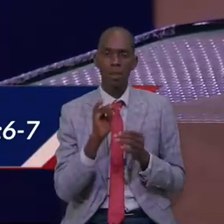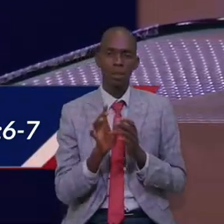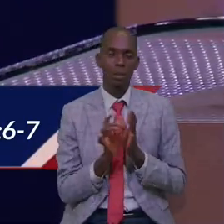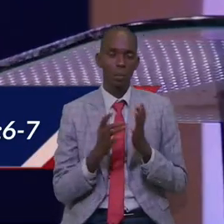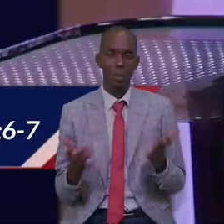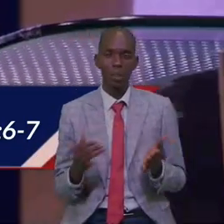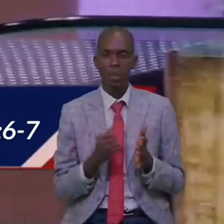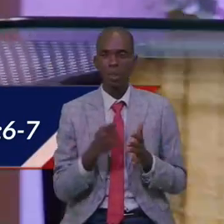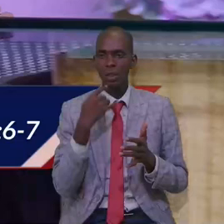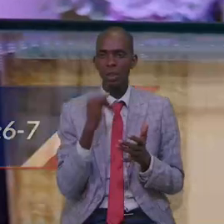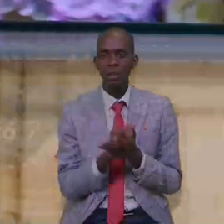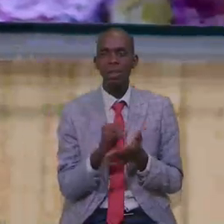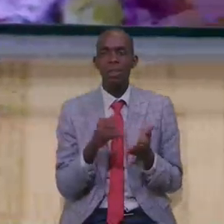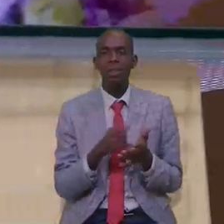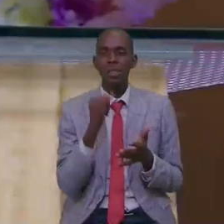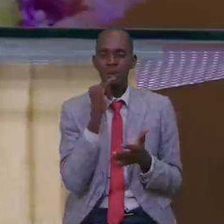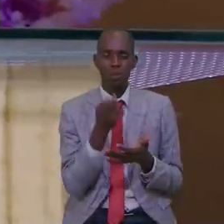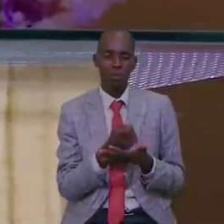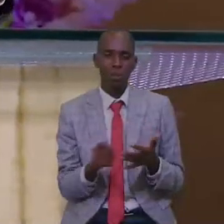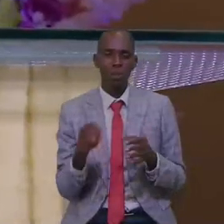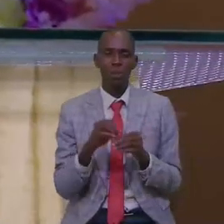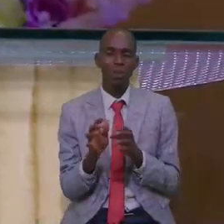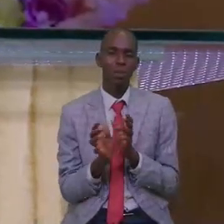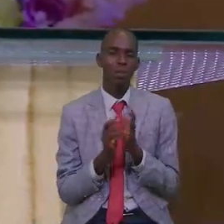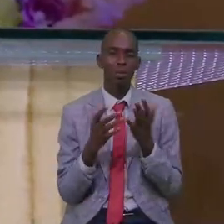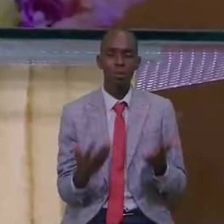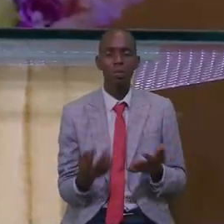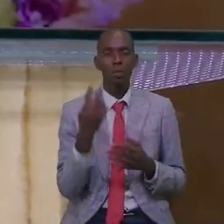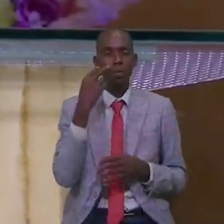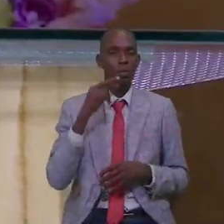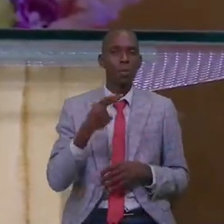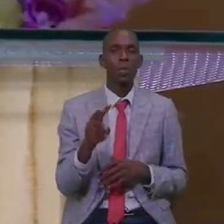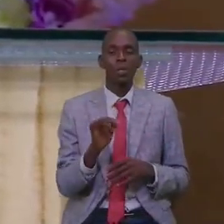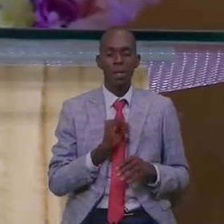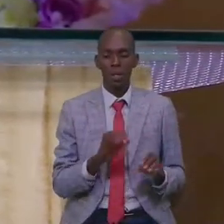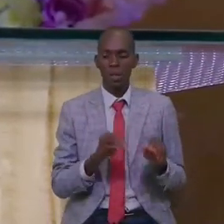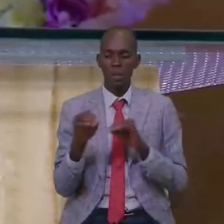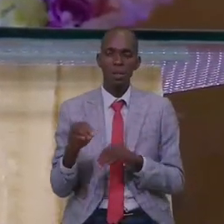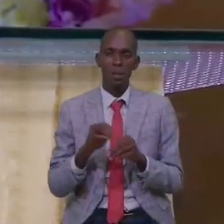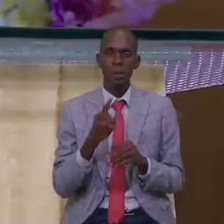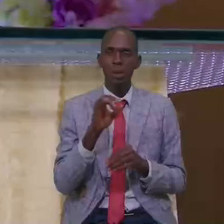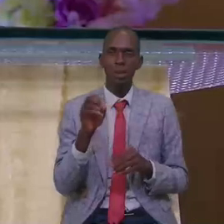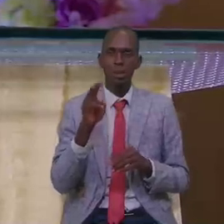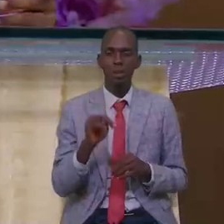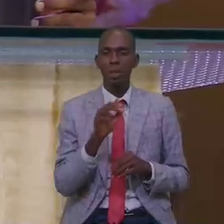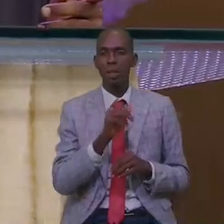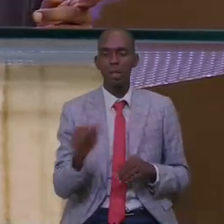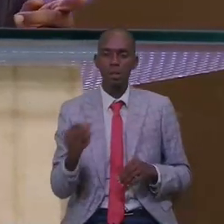Car il est dit dans l'Écriture, voici, je mets en Sion une pierre